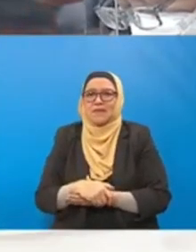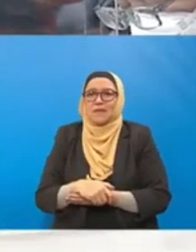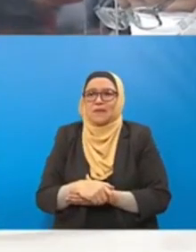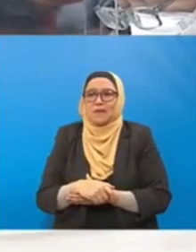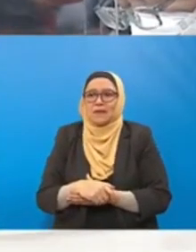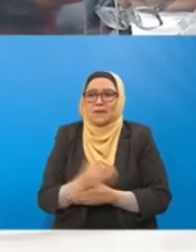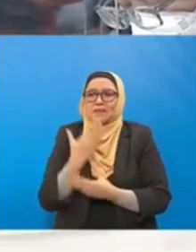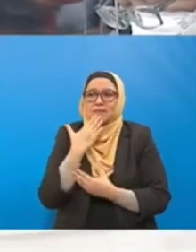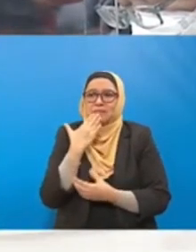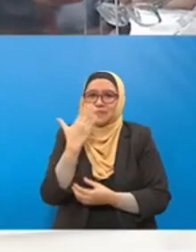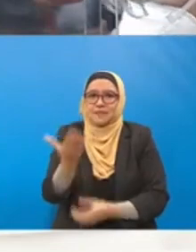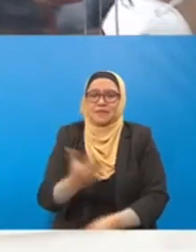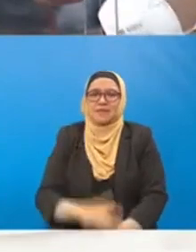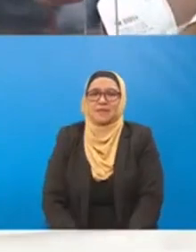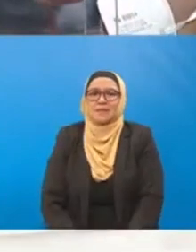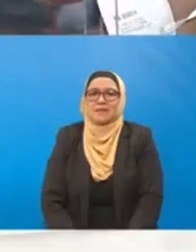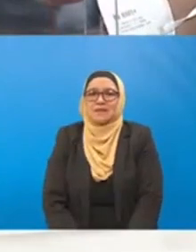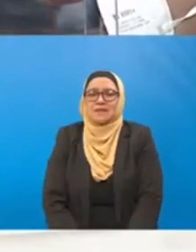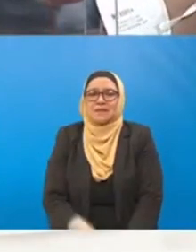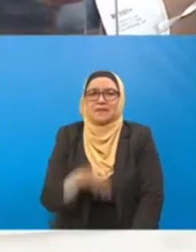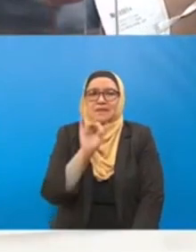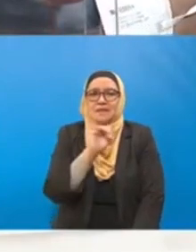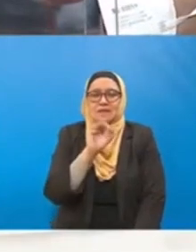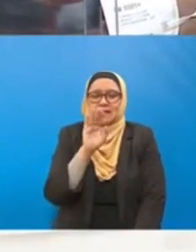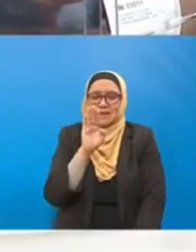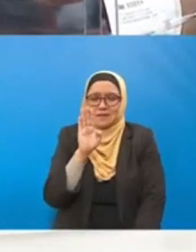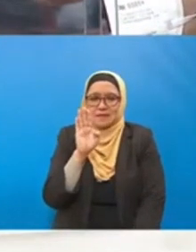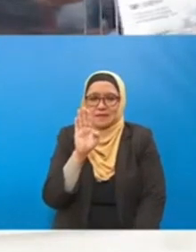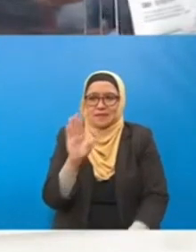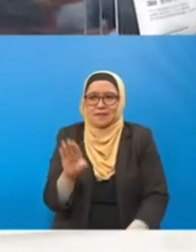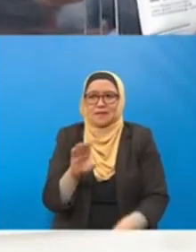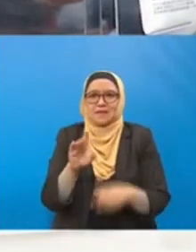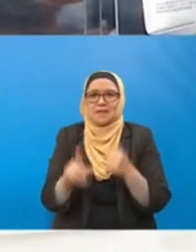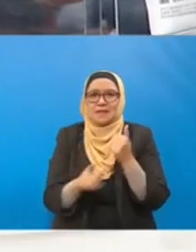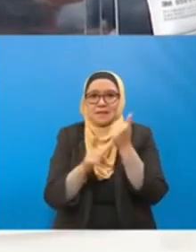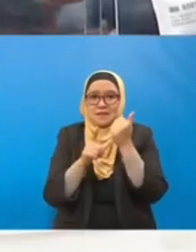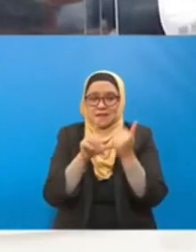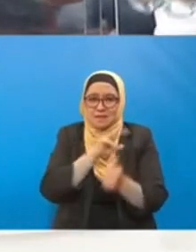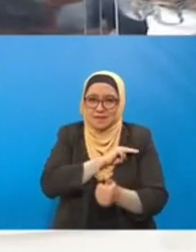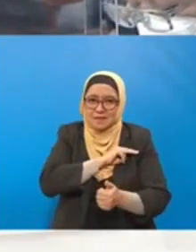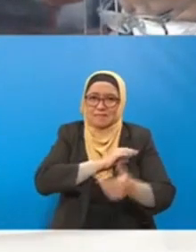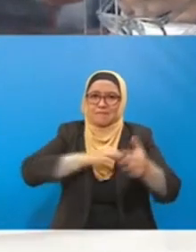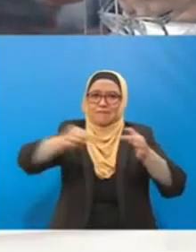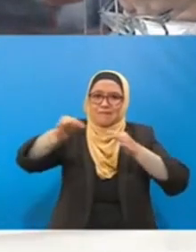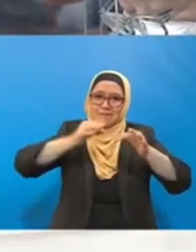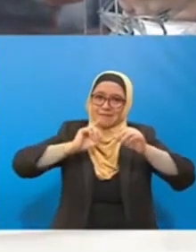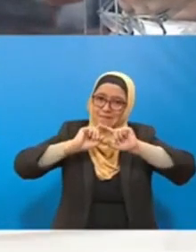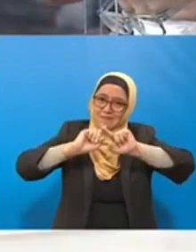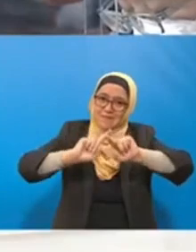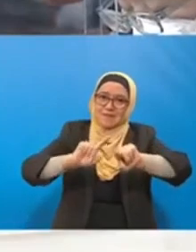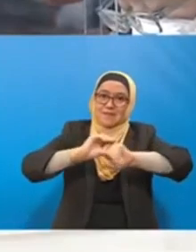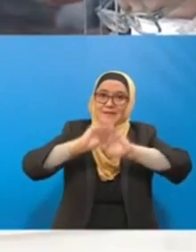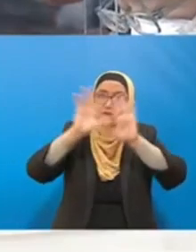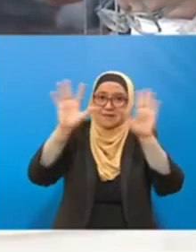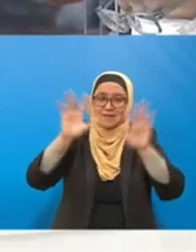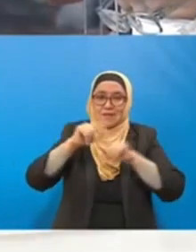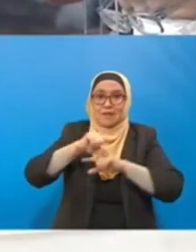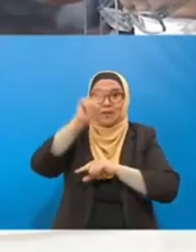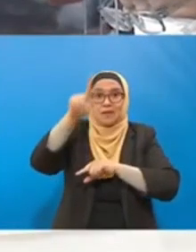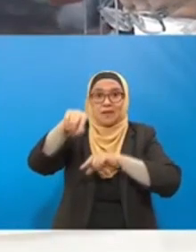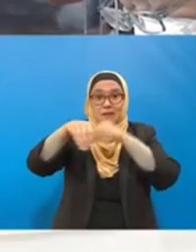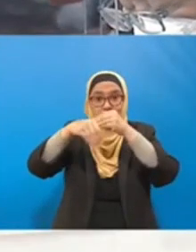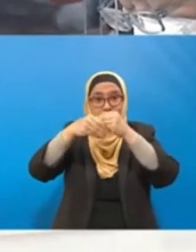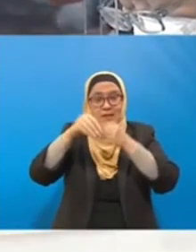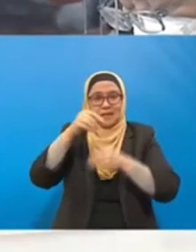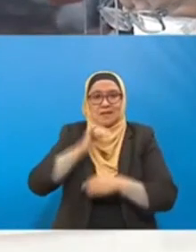YB Timbalan Menteri atas jawapan yang begitu jelas. Soalan tambahan saya, adakah